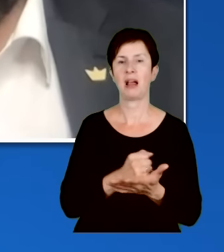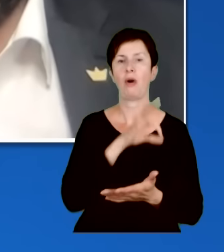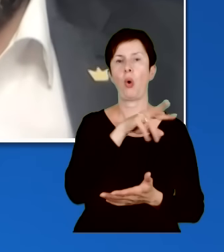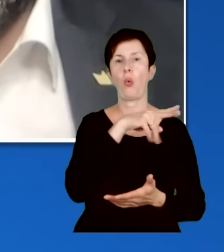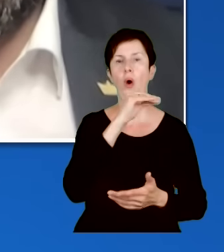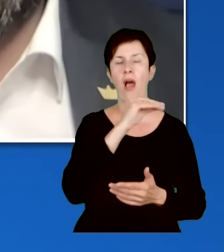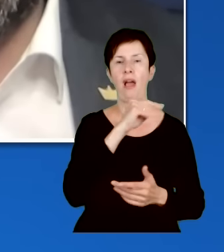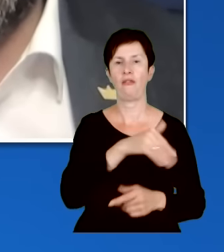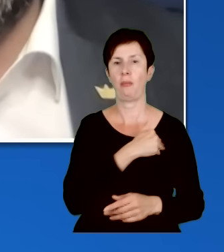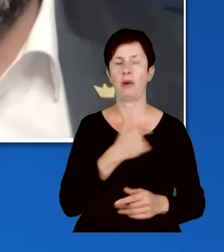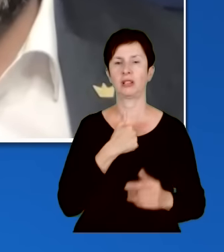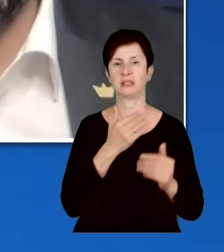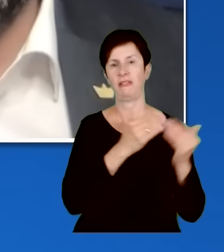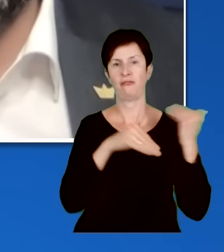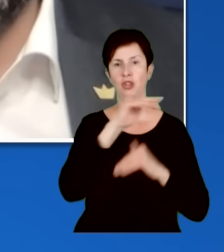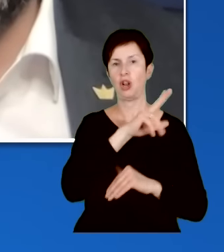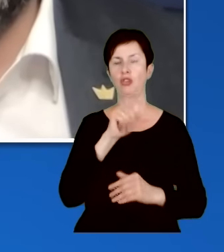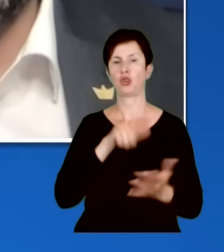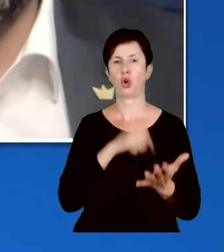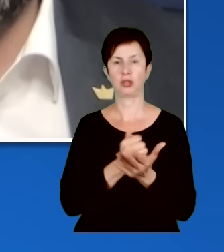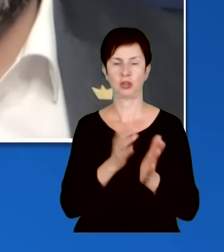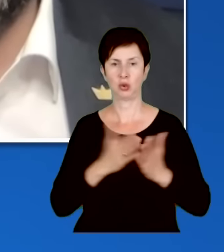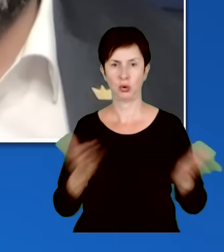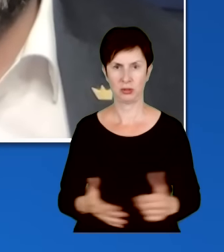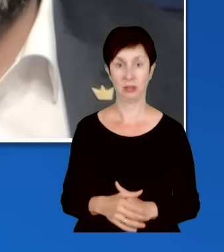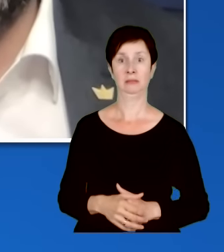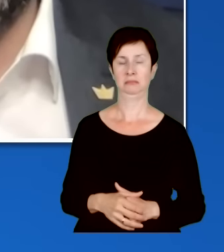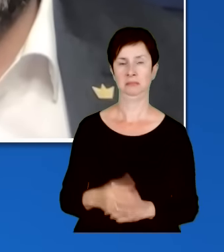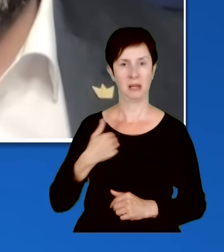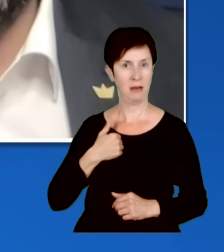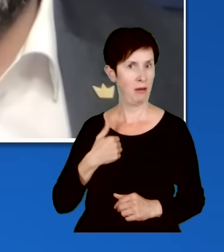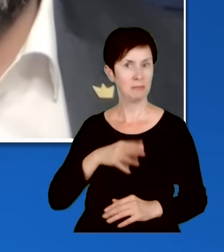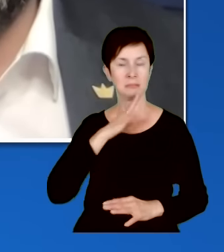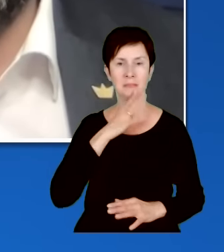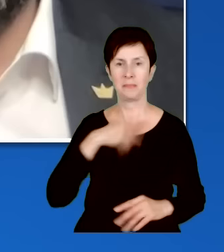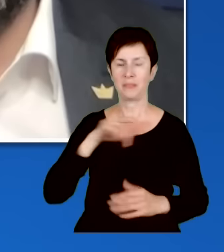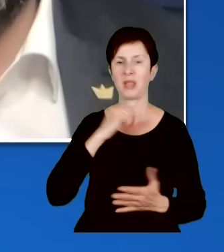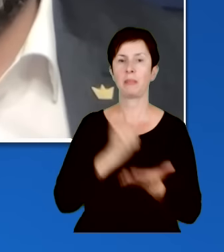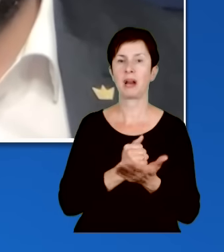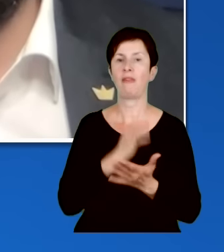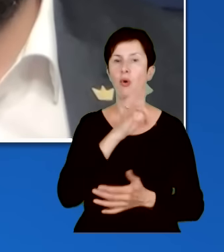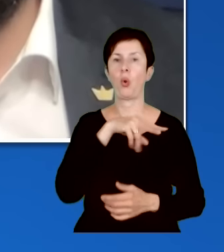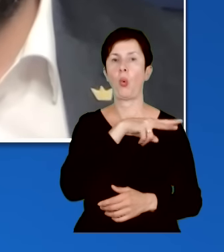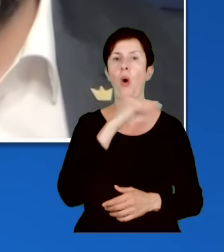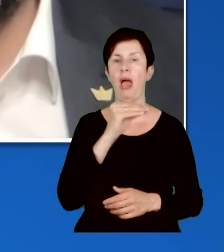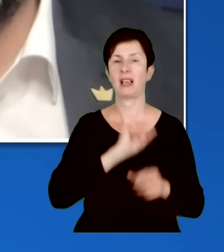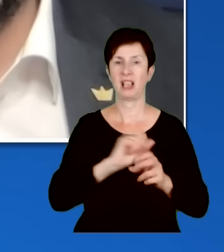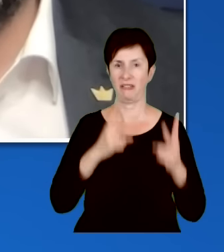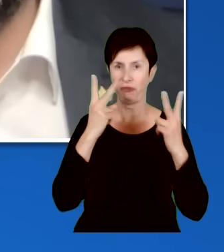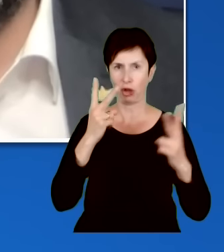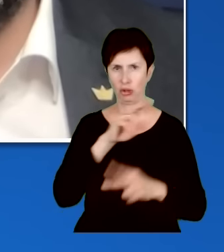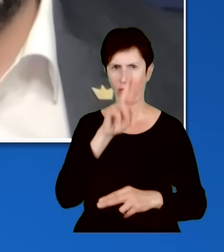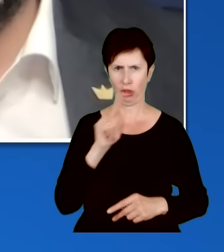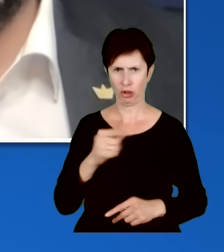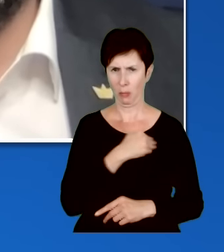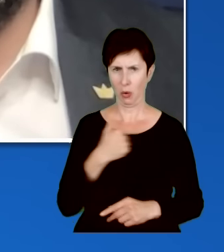Polsce czyli okazuje się że my żeśmy chyba powi że prawo Unii Europejskiej jest ważniejsze niż polska konstytucja